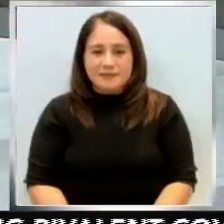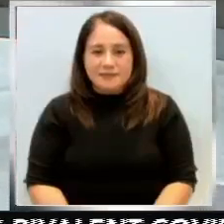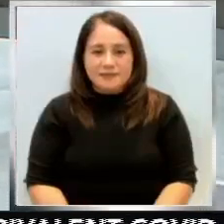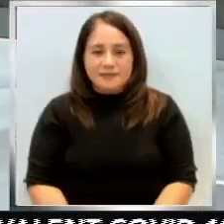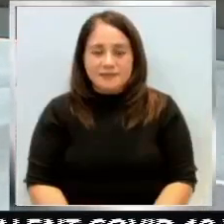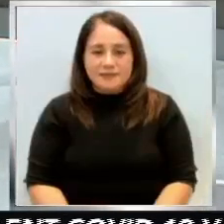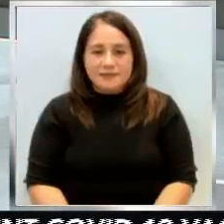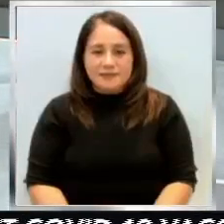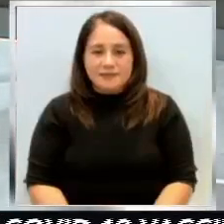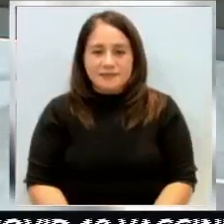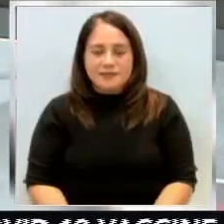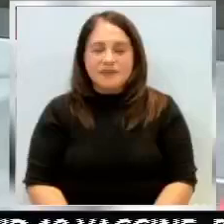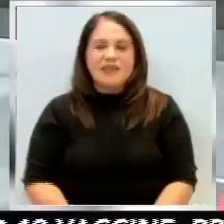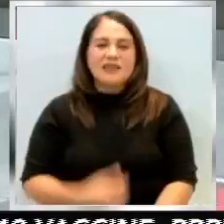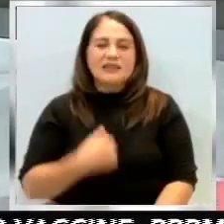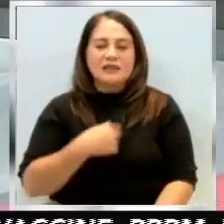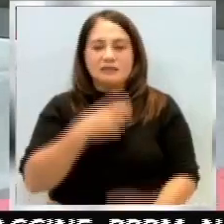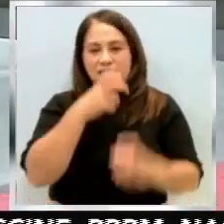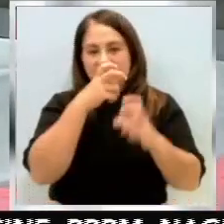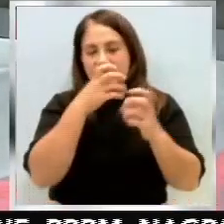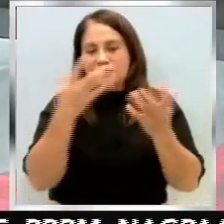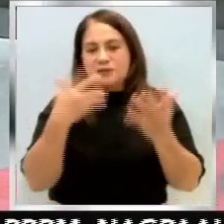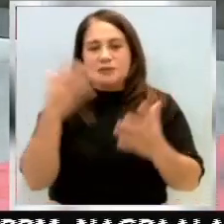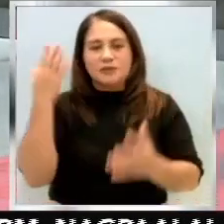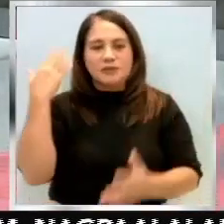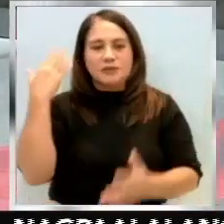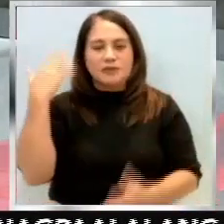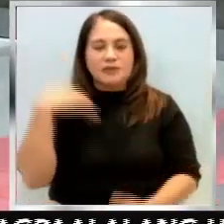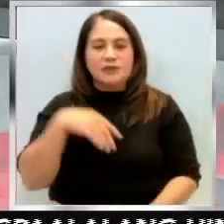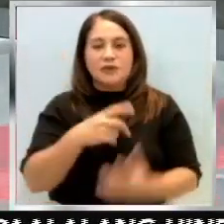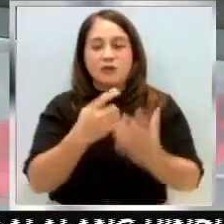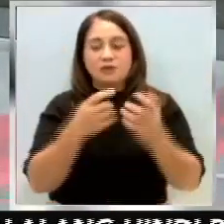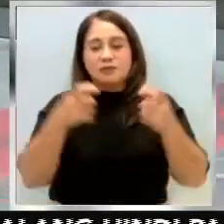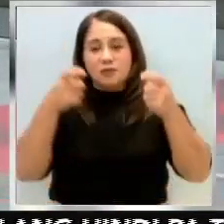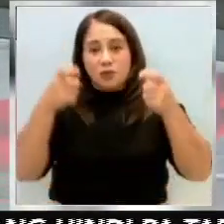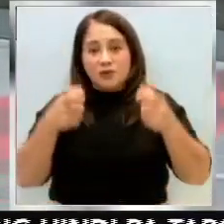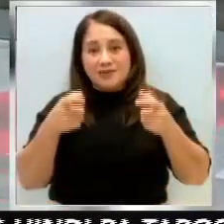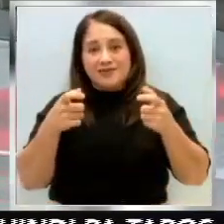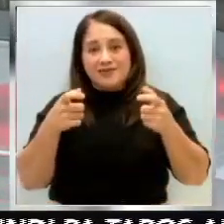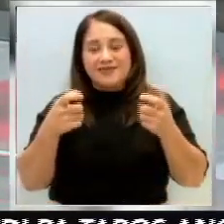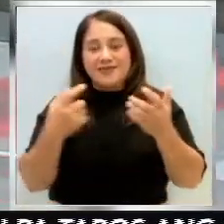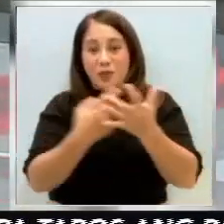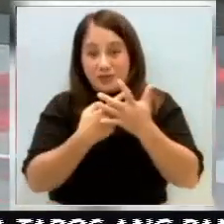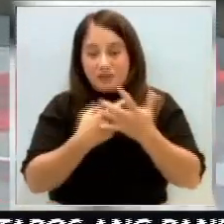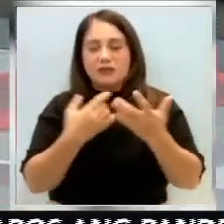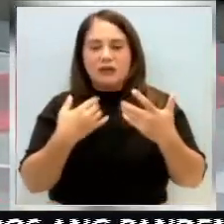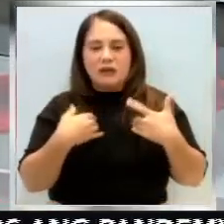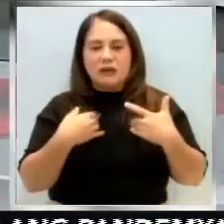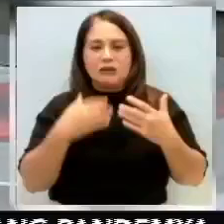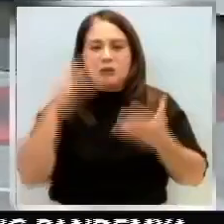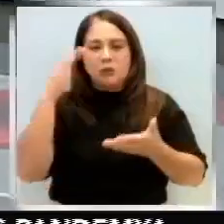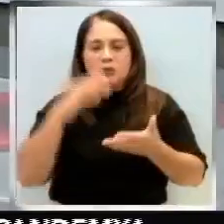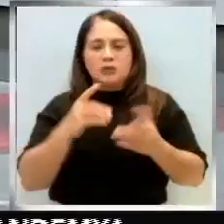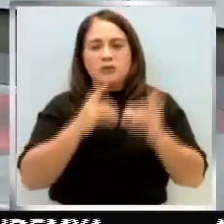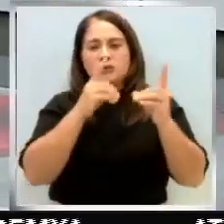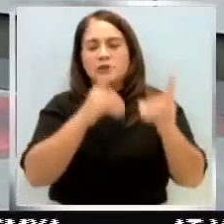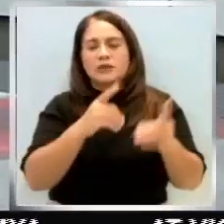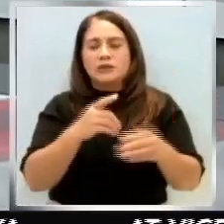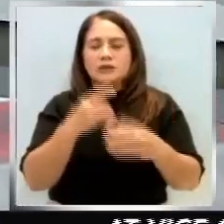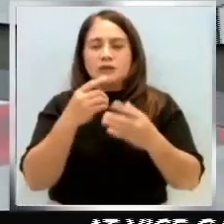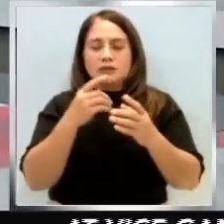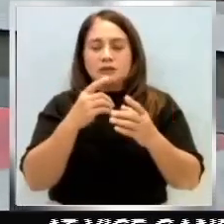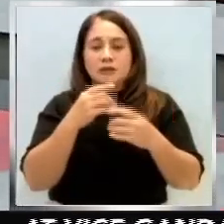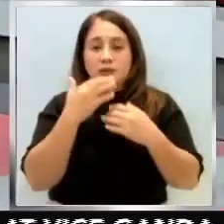Dahil po sa paghihigpit noong panahon ng mga quarantine, bumaba ang bilang ng mga nagdo-donate ng dugo sa bansa. Kaya sabay sa World